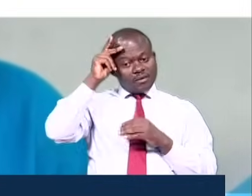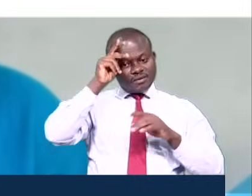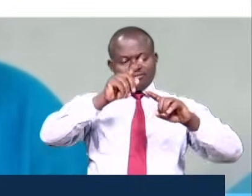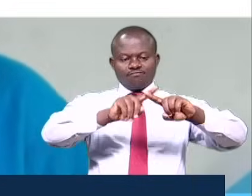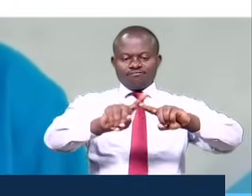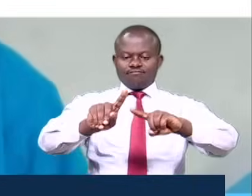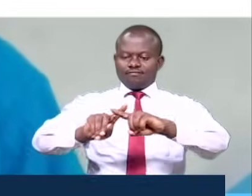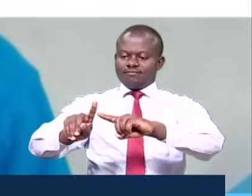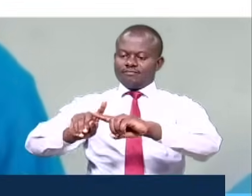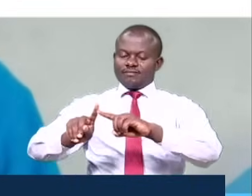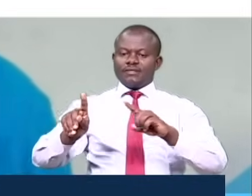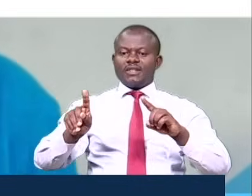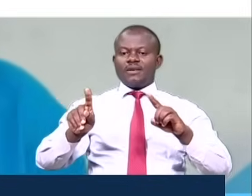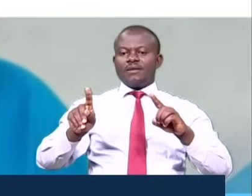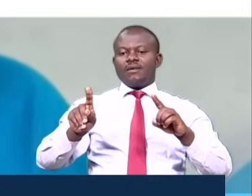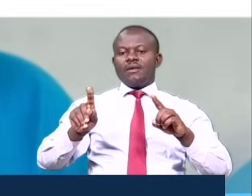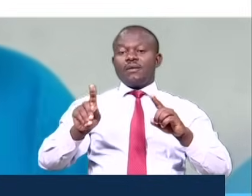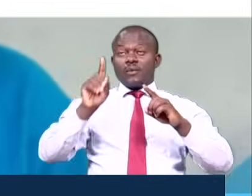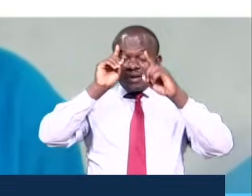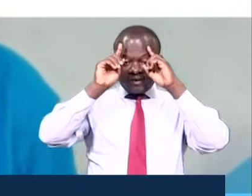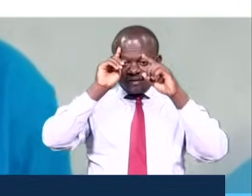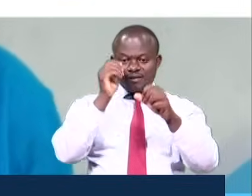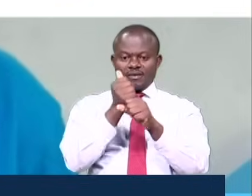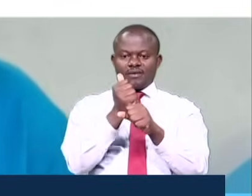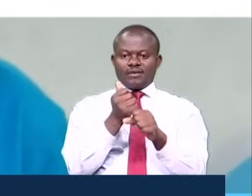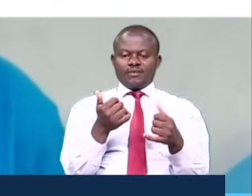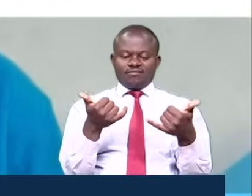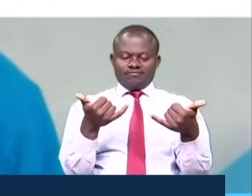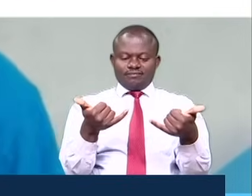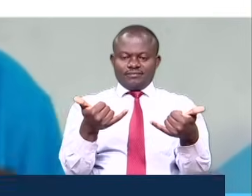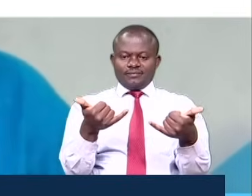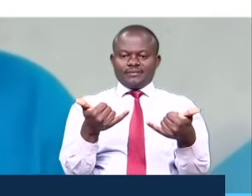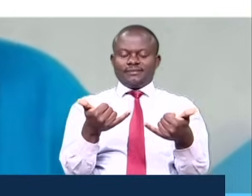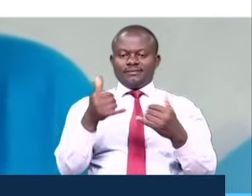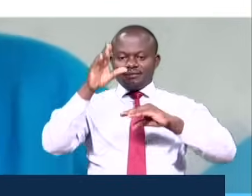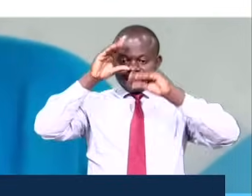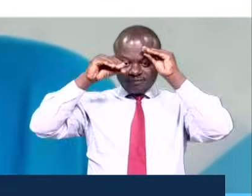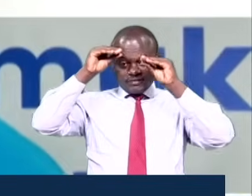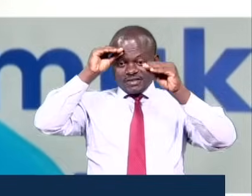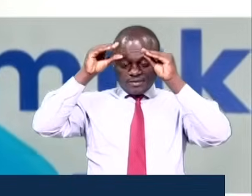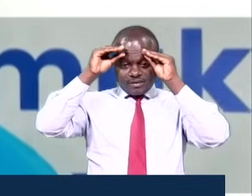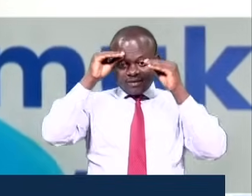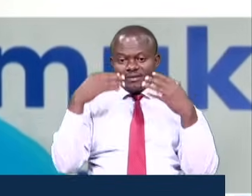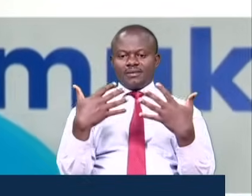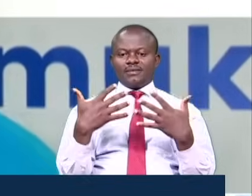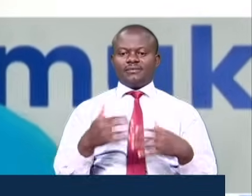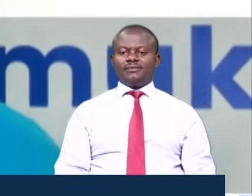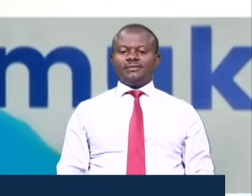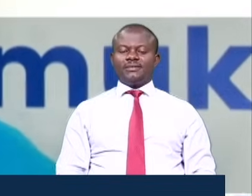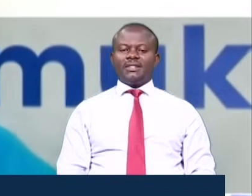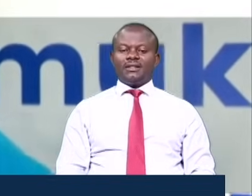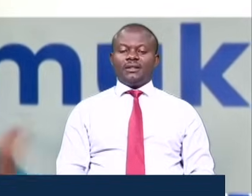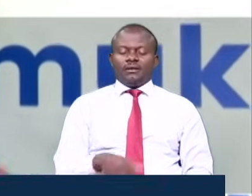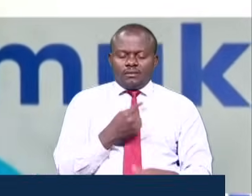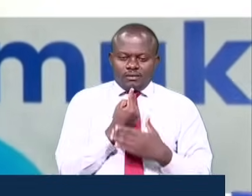butandukanye, kwihangira imirimo. Ubu ngubu ndimo ndiga ubugeni n'ubukorikori. Narihebye cyane,